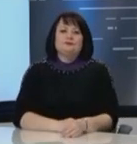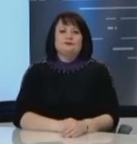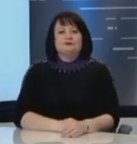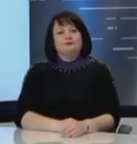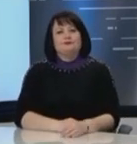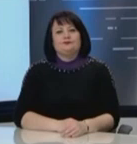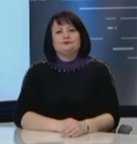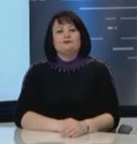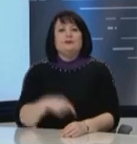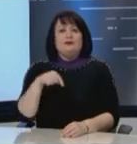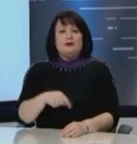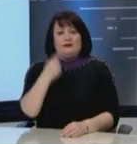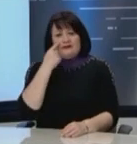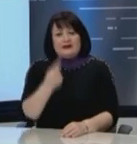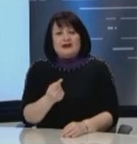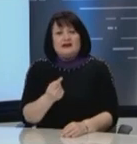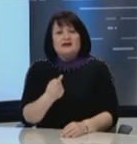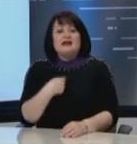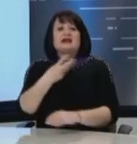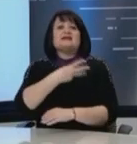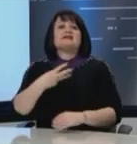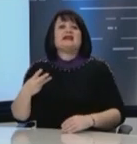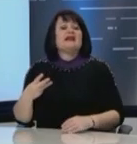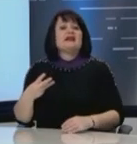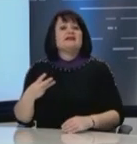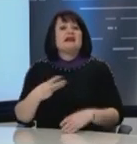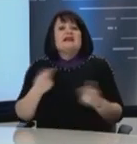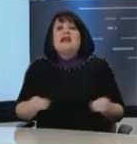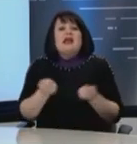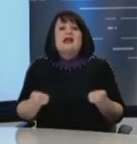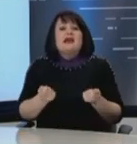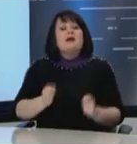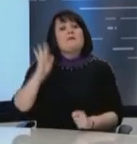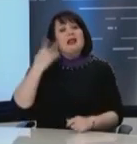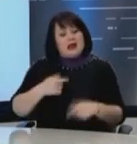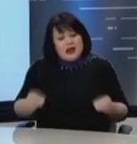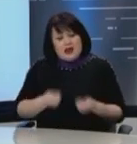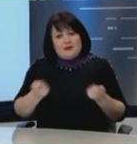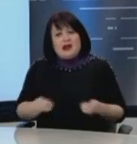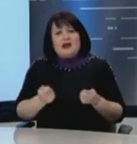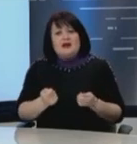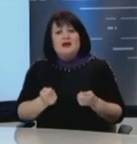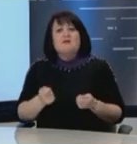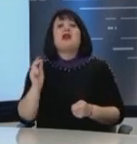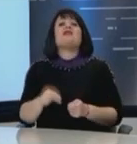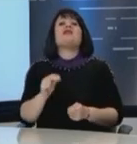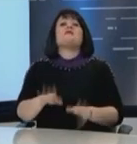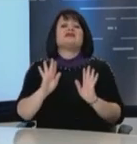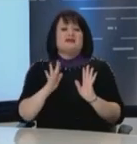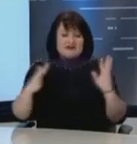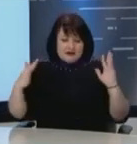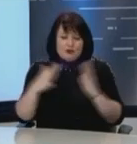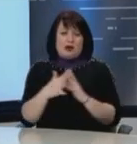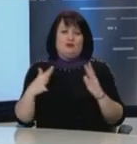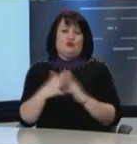Κυρίες και κύριοι βουλευτές, εδώ προκύπτει βέβαια τι έκανε ο ΣΥΡΙΖΑ όταν γινόντουσαν όλα αυτά. Πολεμούσε και καταψήφιζε